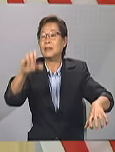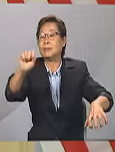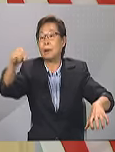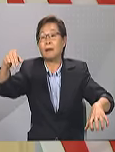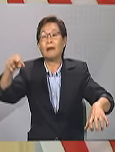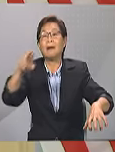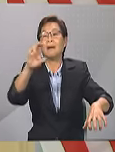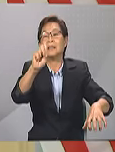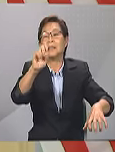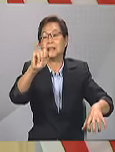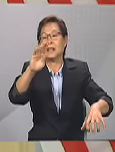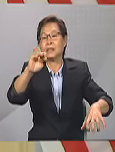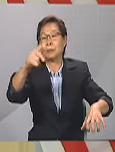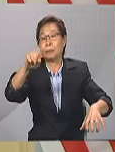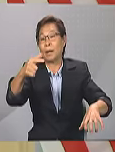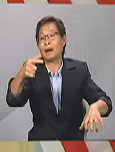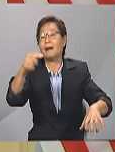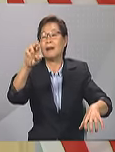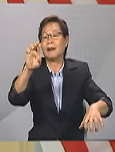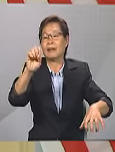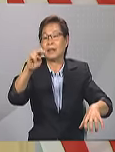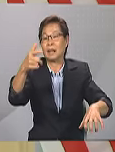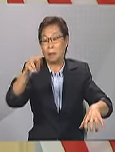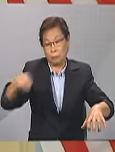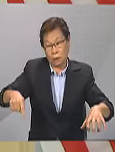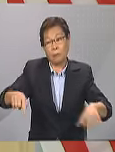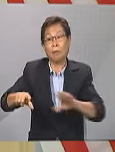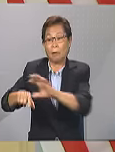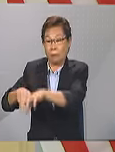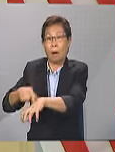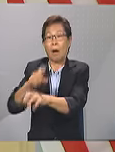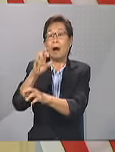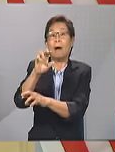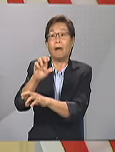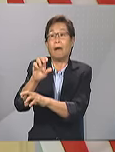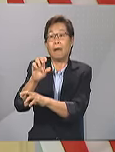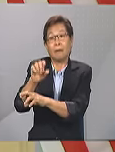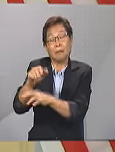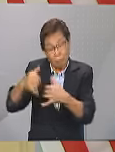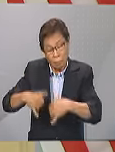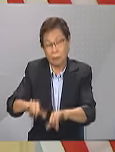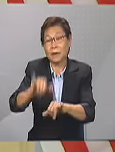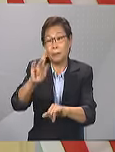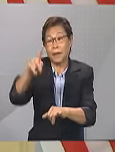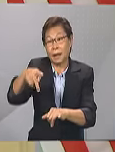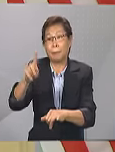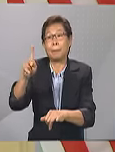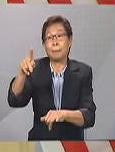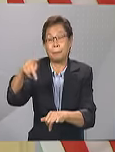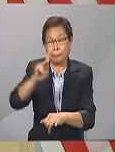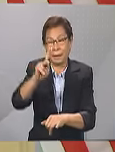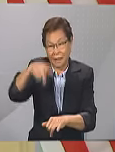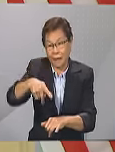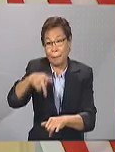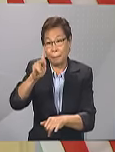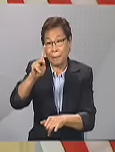Masih lagi di dalam Wikipedia tentu saja cecak beli Pernahkah tetapi kita